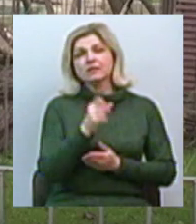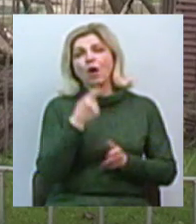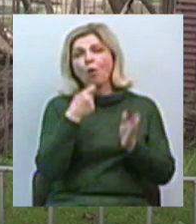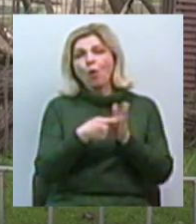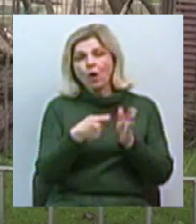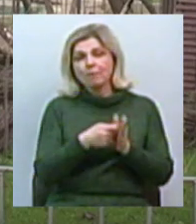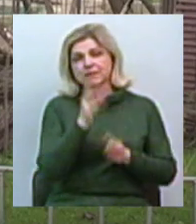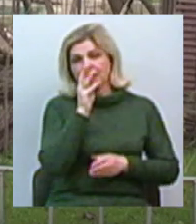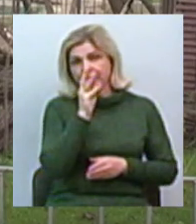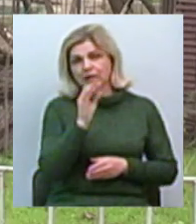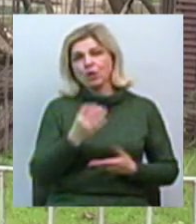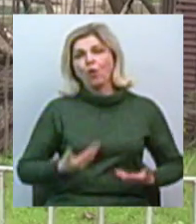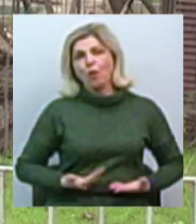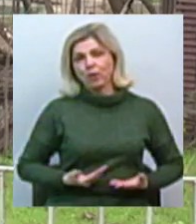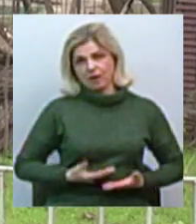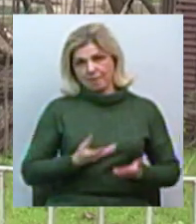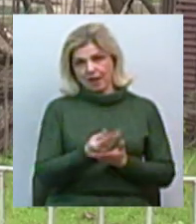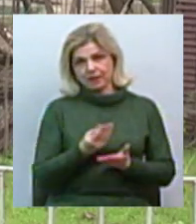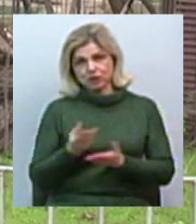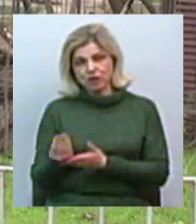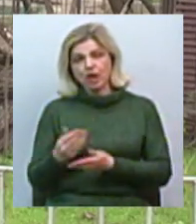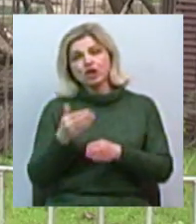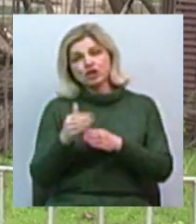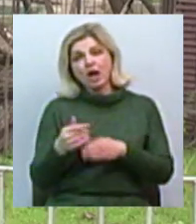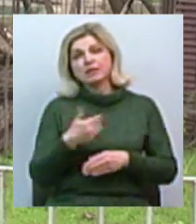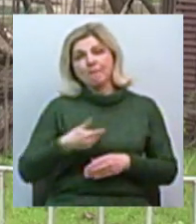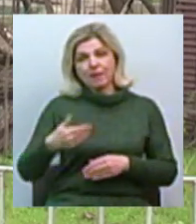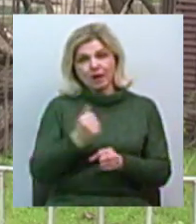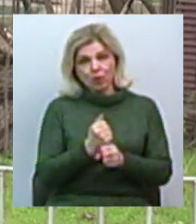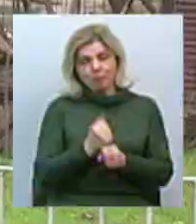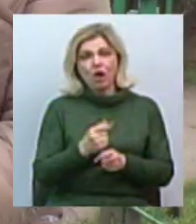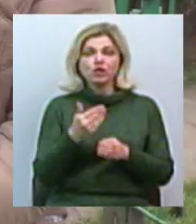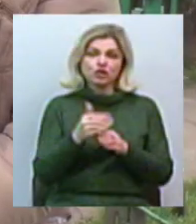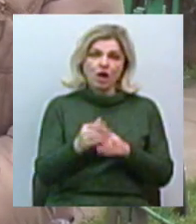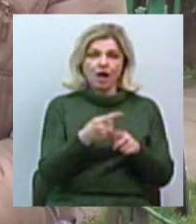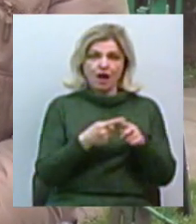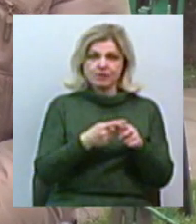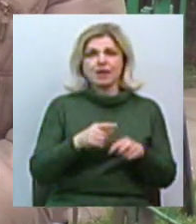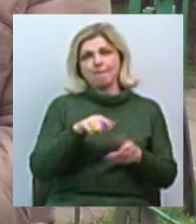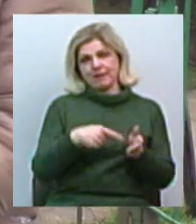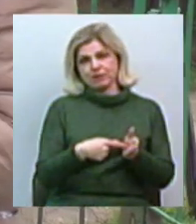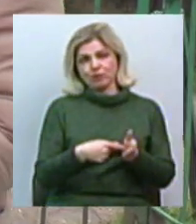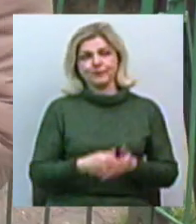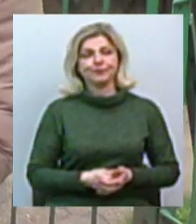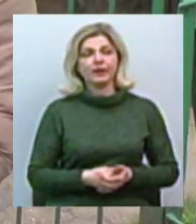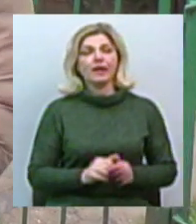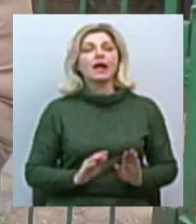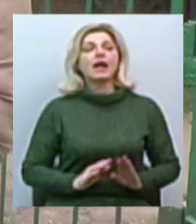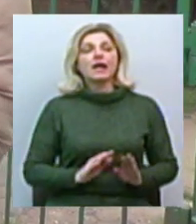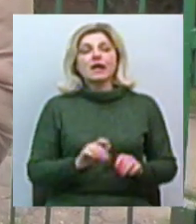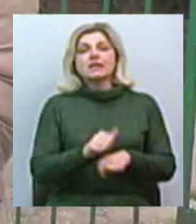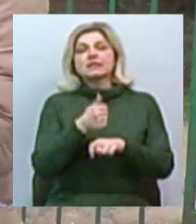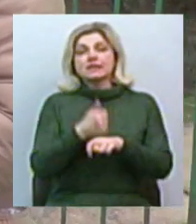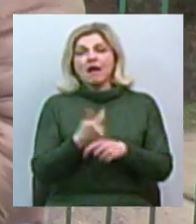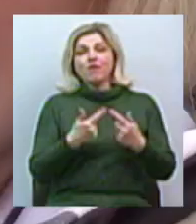і зарплатню, і комунальні платежі. Частково ми це робимо, частково місто. Заступниця завідуючого відділом орнітології